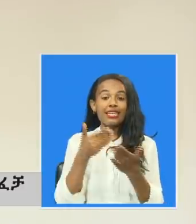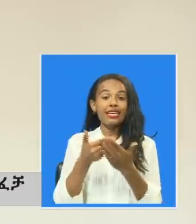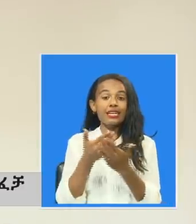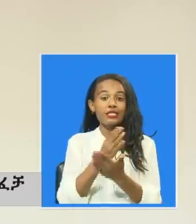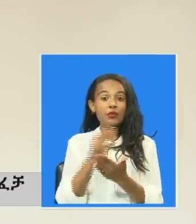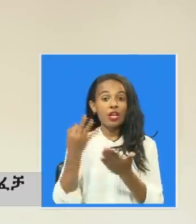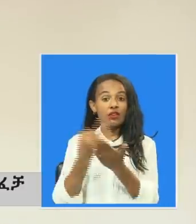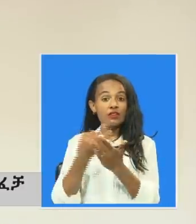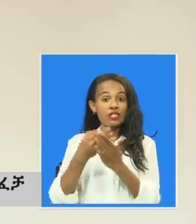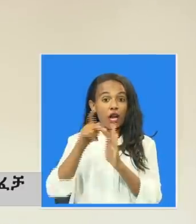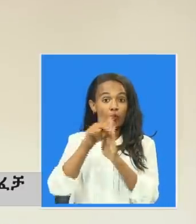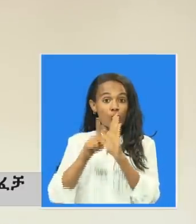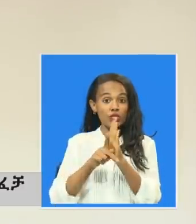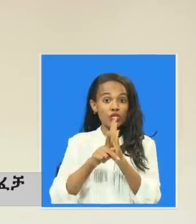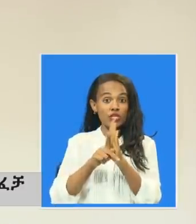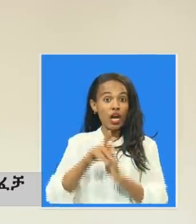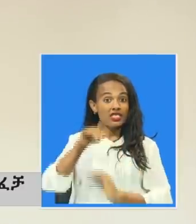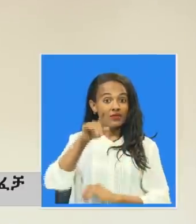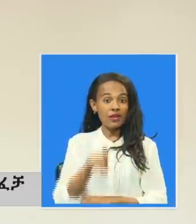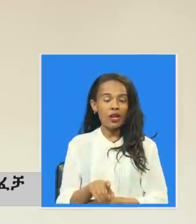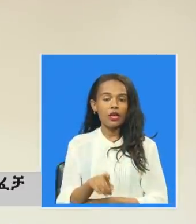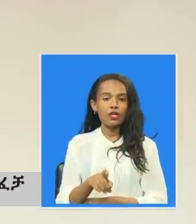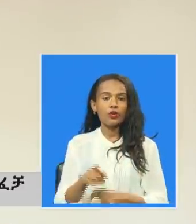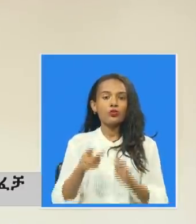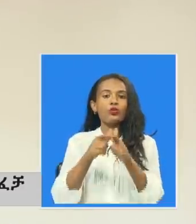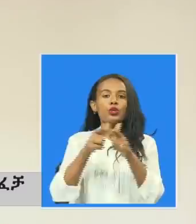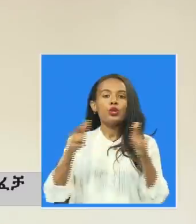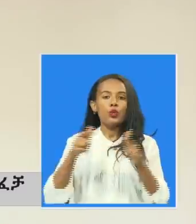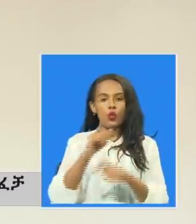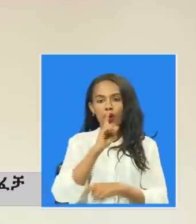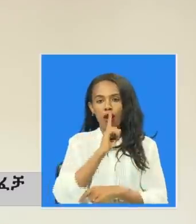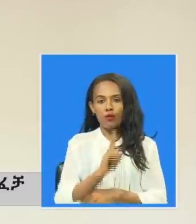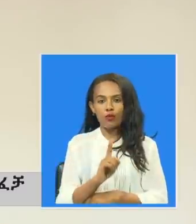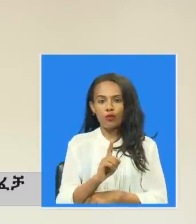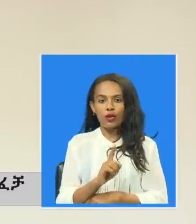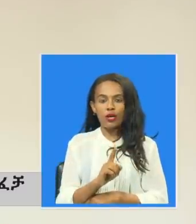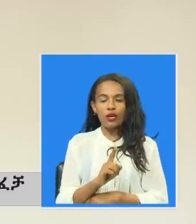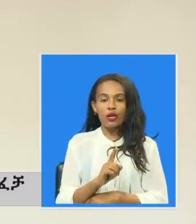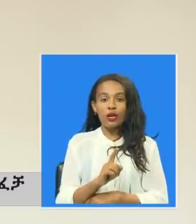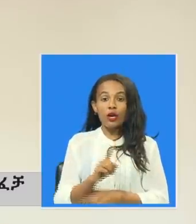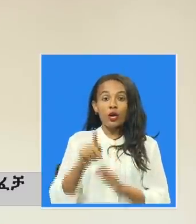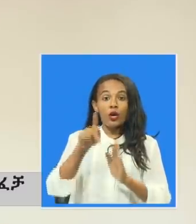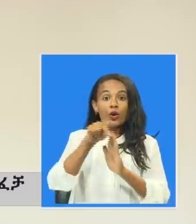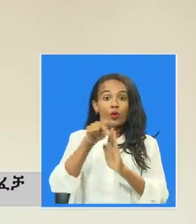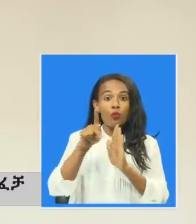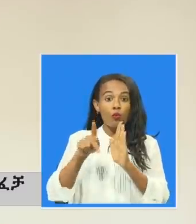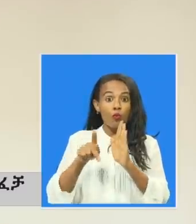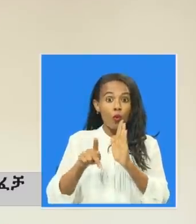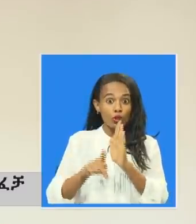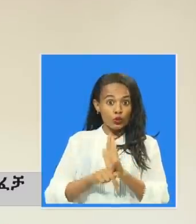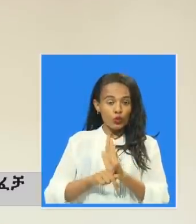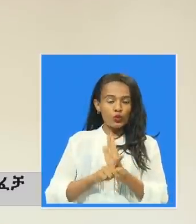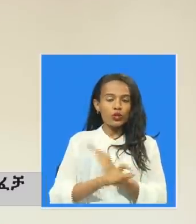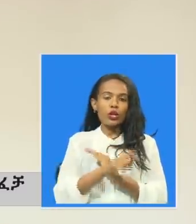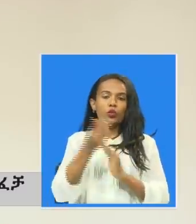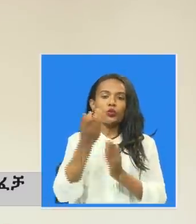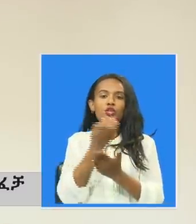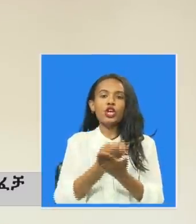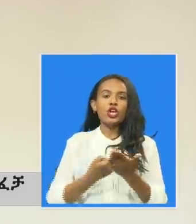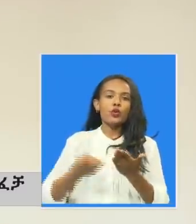የገንዘብና የፊስካል ፖሊሲ አስፈላጊነቱ የጎላ ነው። በመሆኑም ፖሊሲዎቹን ከሌሎች